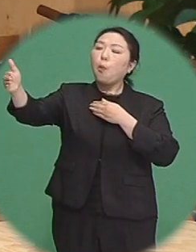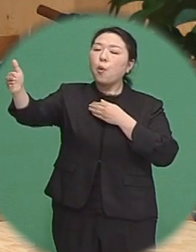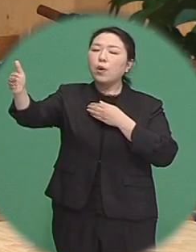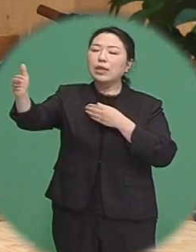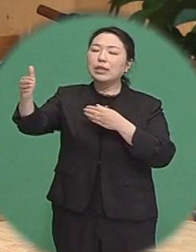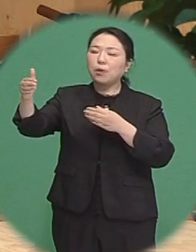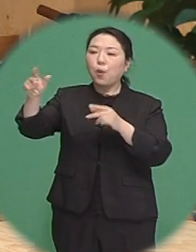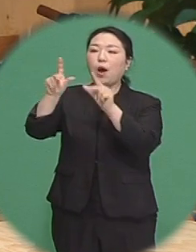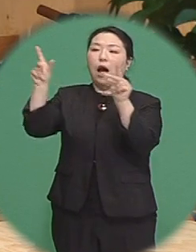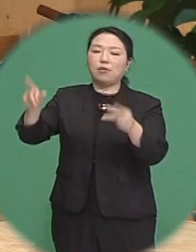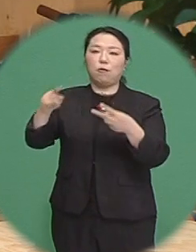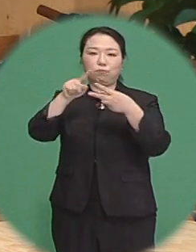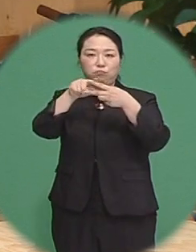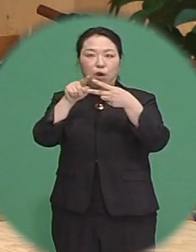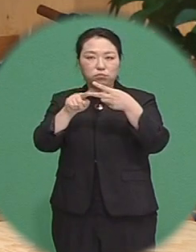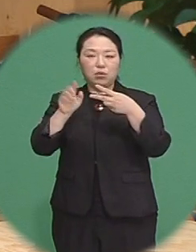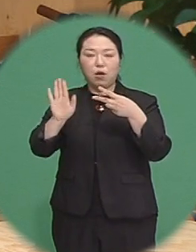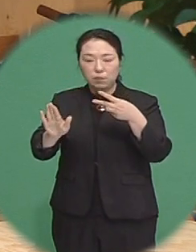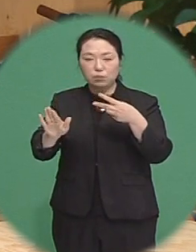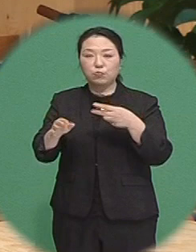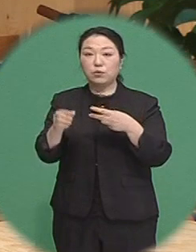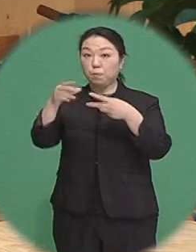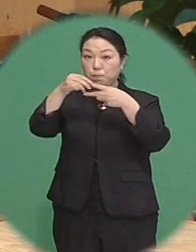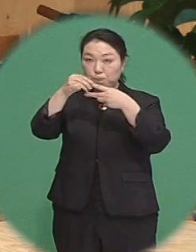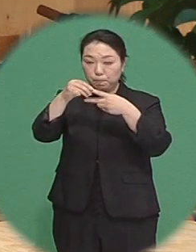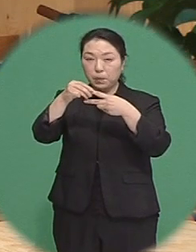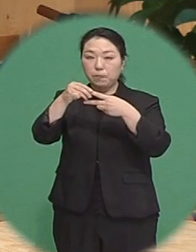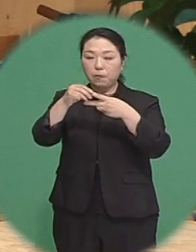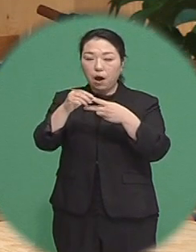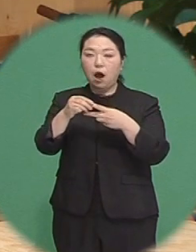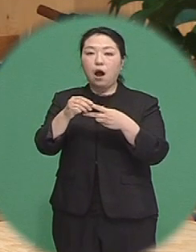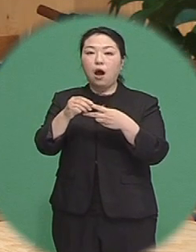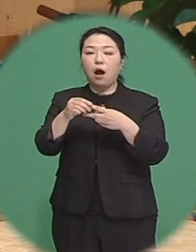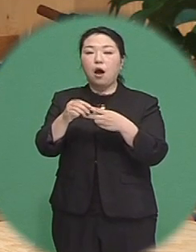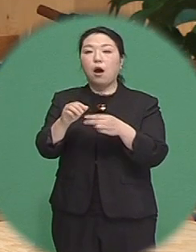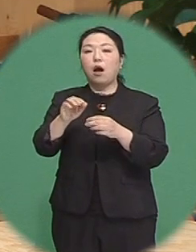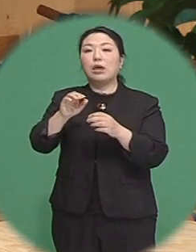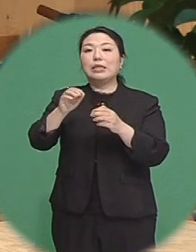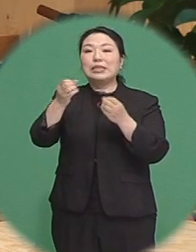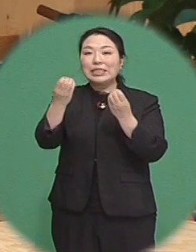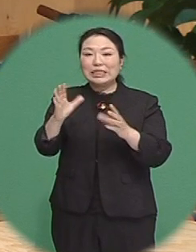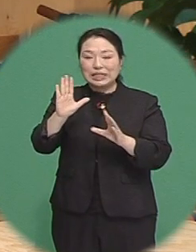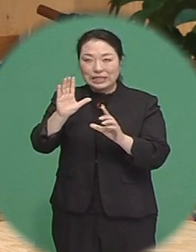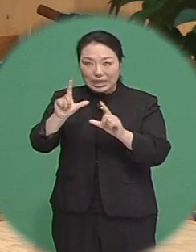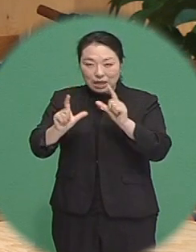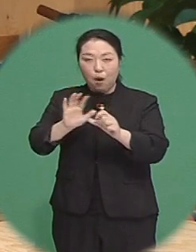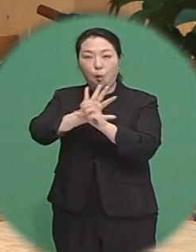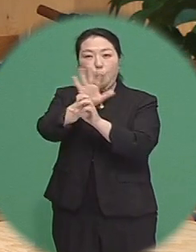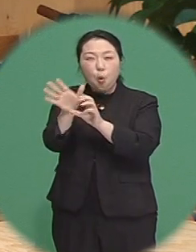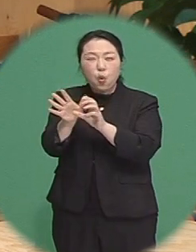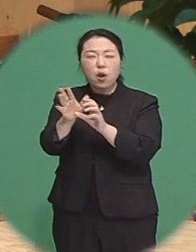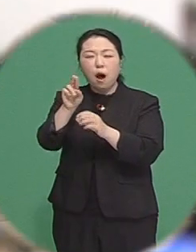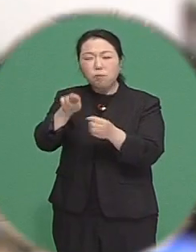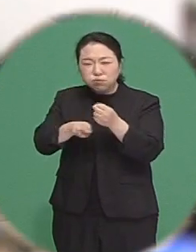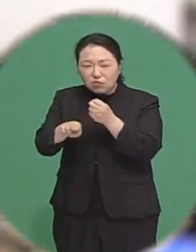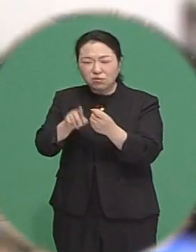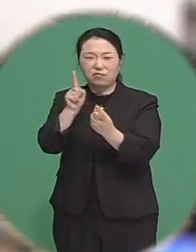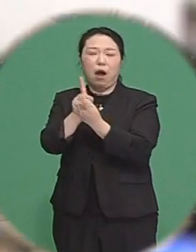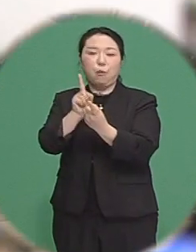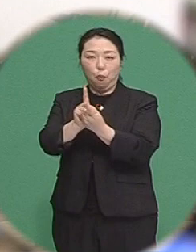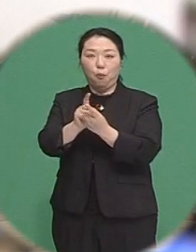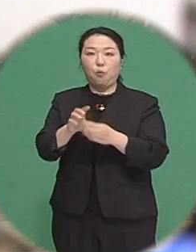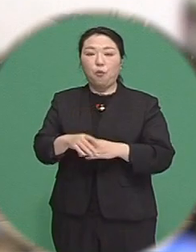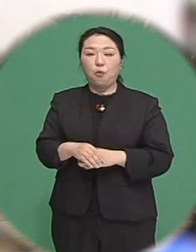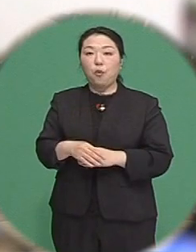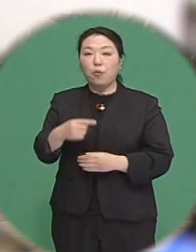に分けて申し上げますまず喫緊の課題は新型コロナウイルス感染症への対応でです私はこれ